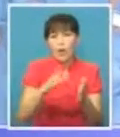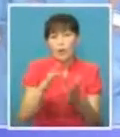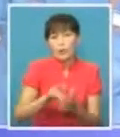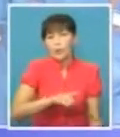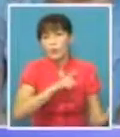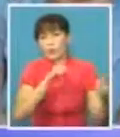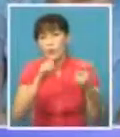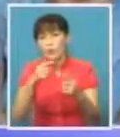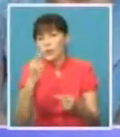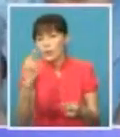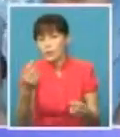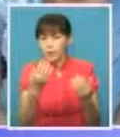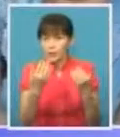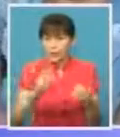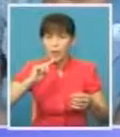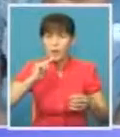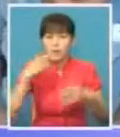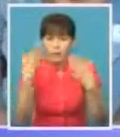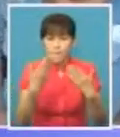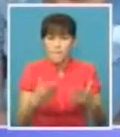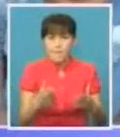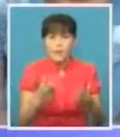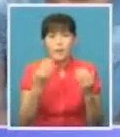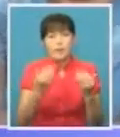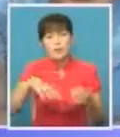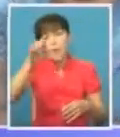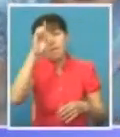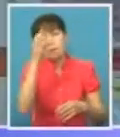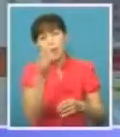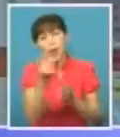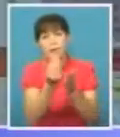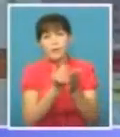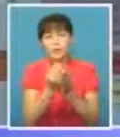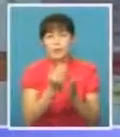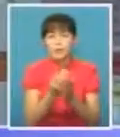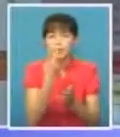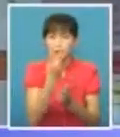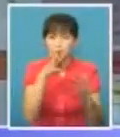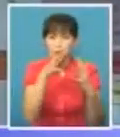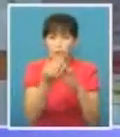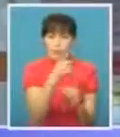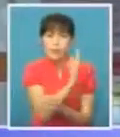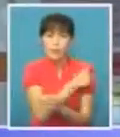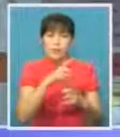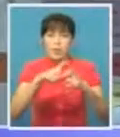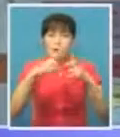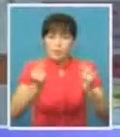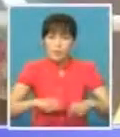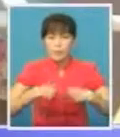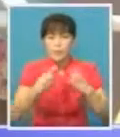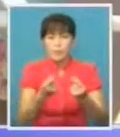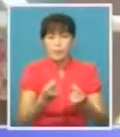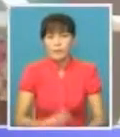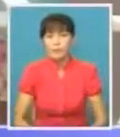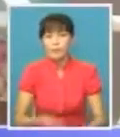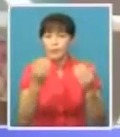орталығына сабылатын. Енді міне ол қиындықта артта қалды. Мемлекеттен қаржы бөлініп, қос ауылда да медициналық тірек пайдалануға берілді.